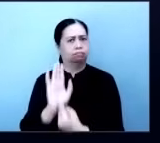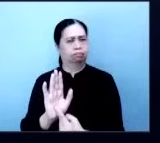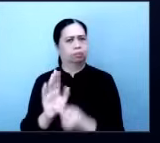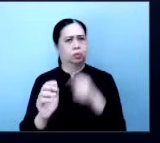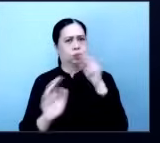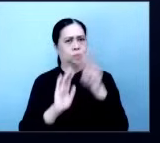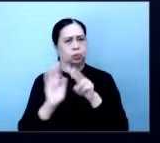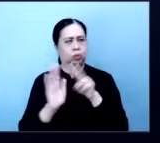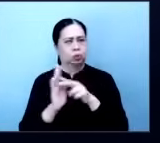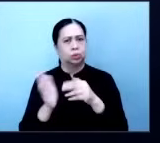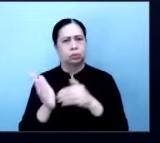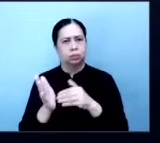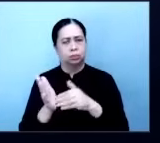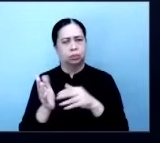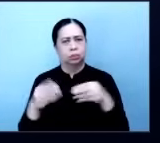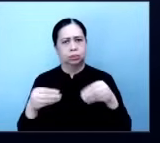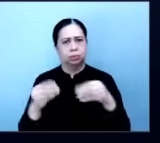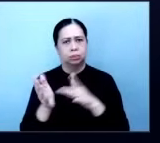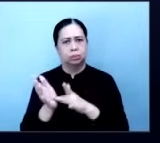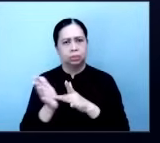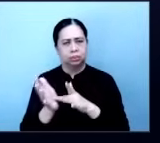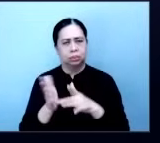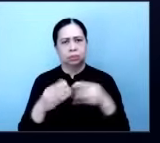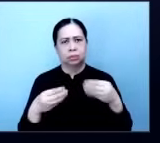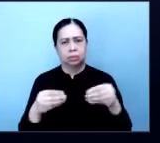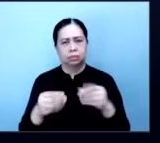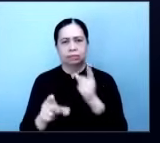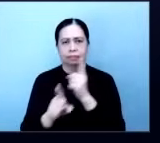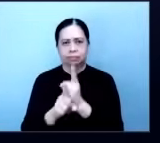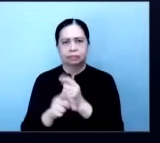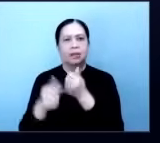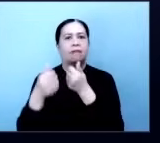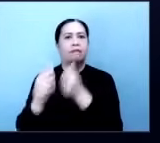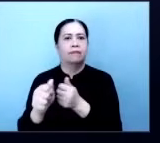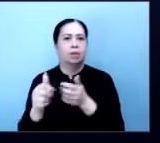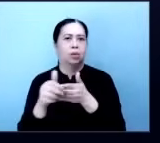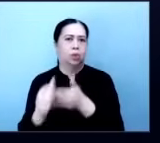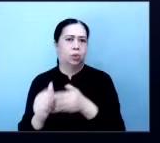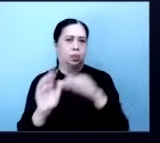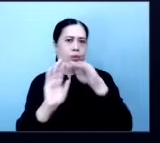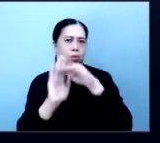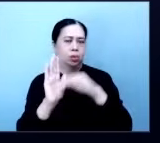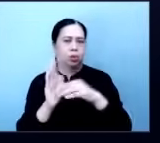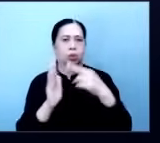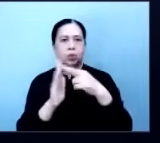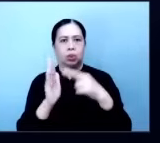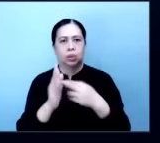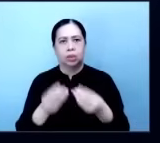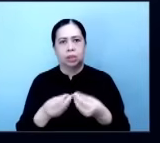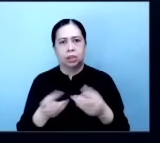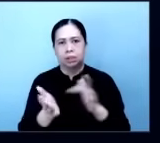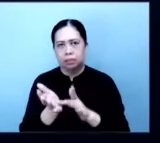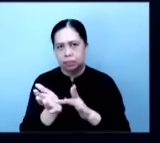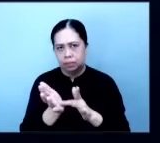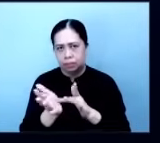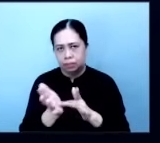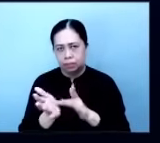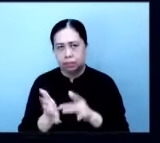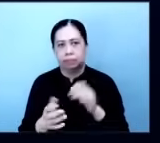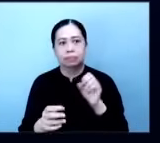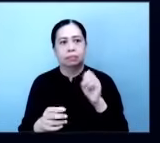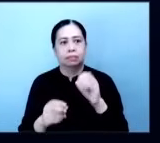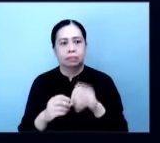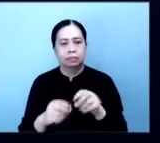na pharmacists. Malinaw umanong sinunod nila ang guideline at standard sa pagbibigay ng gamot. Dahil dyan, hindi